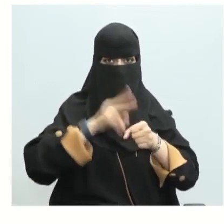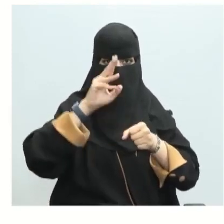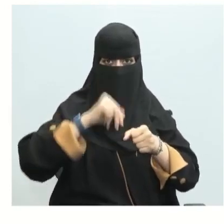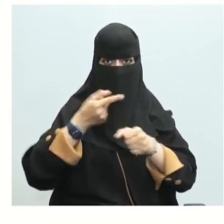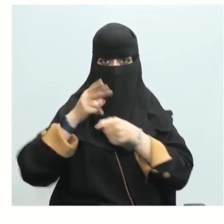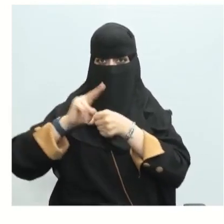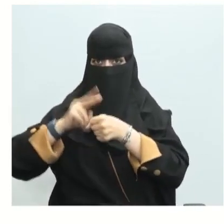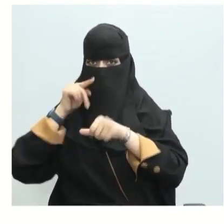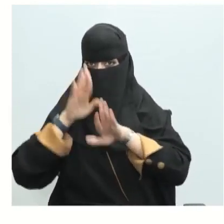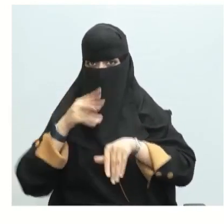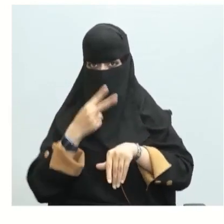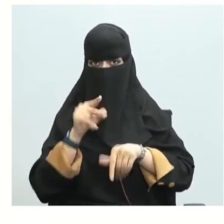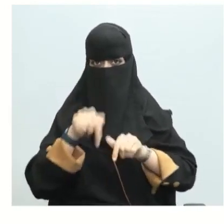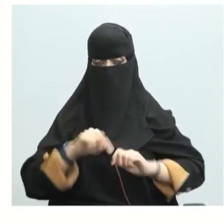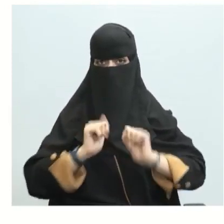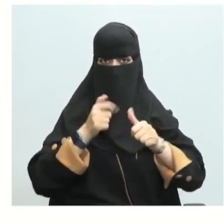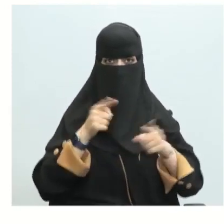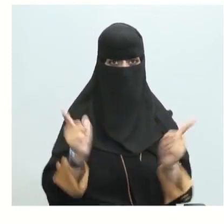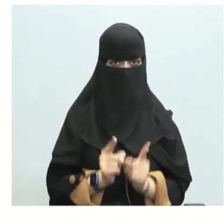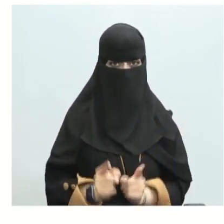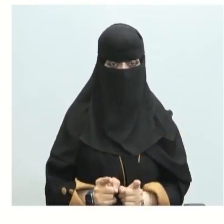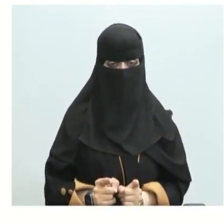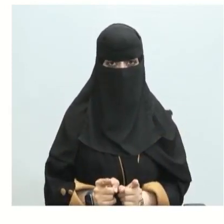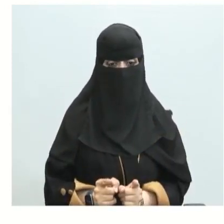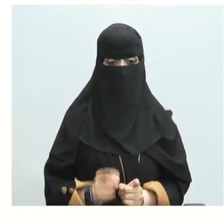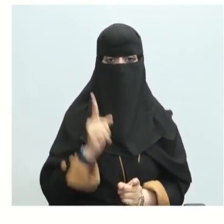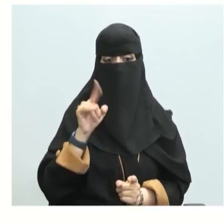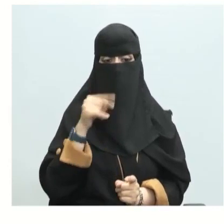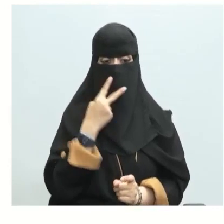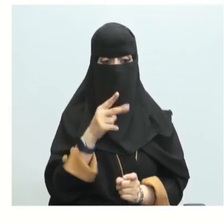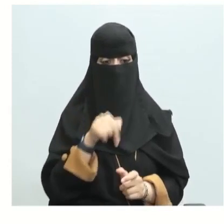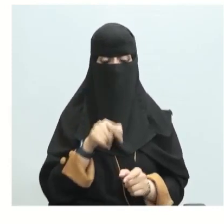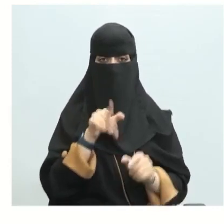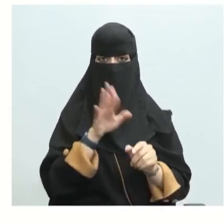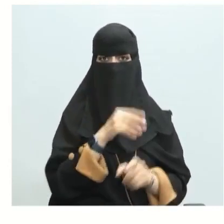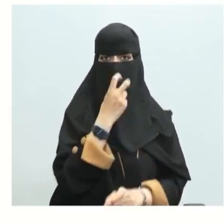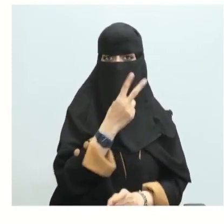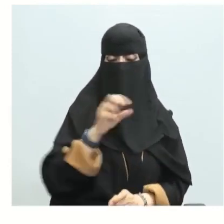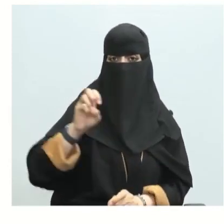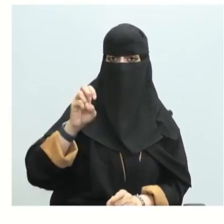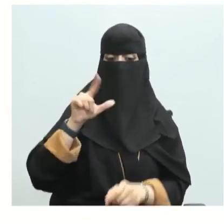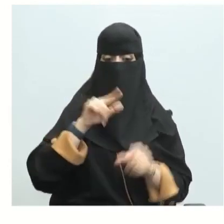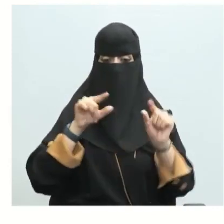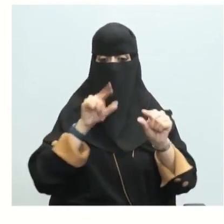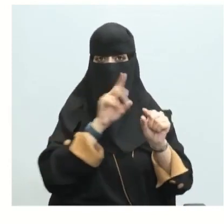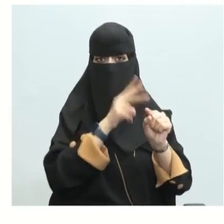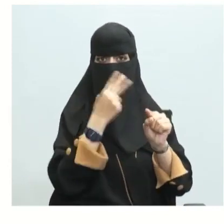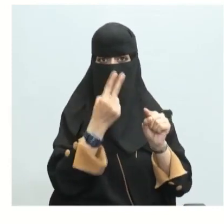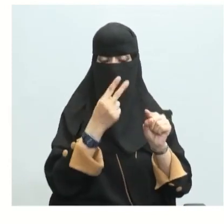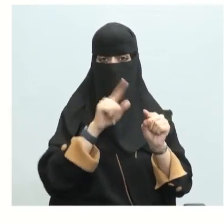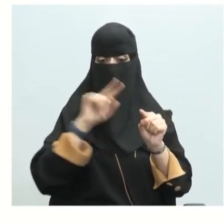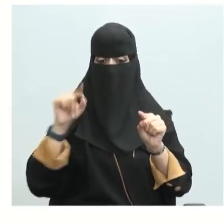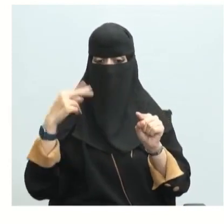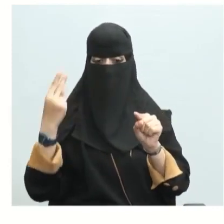المواد المتكرره هل نستطيع اختصارها لاحظ هنا ثاني اكسيد الكبريت وفي النواتج ايضا